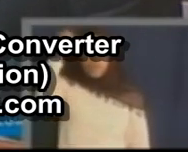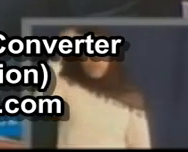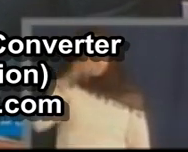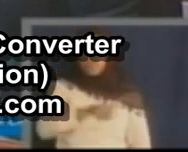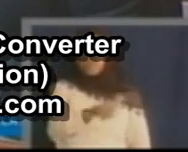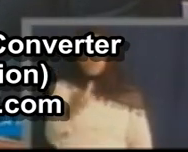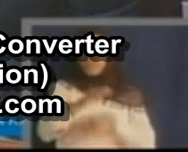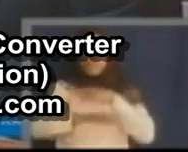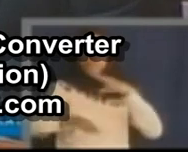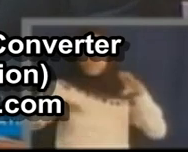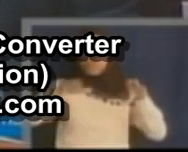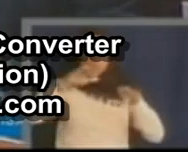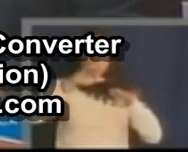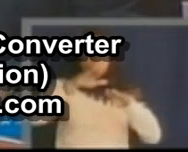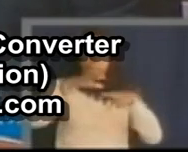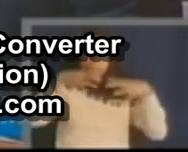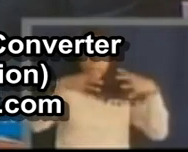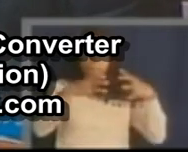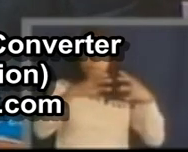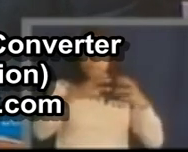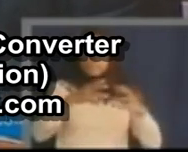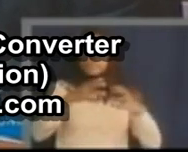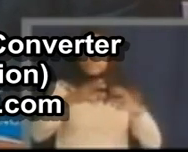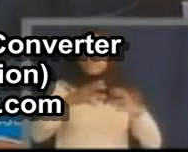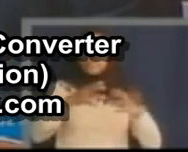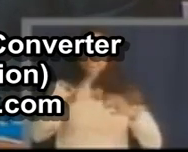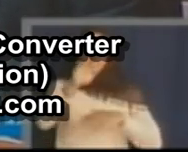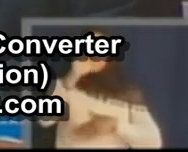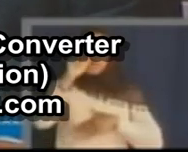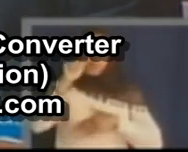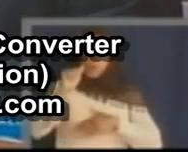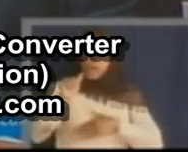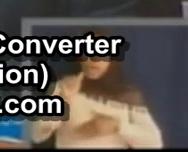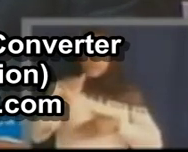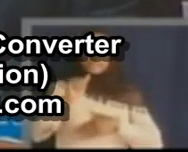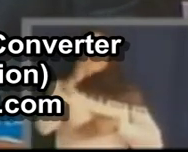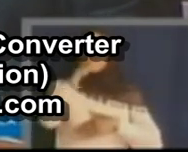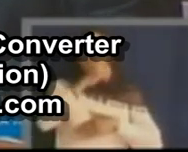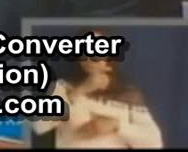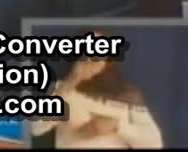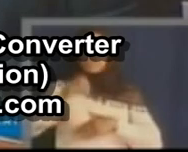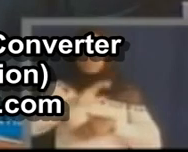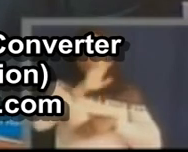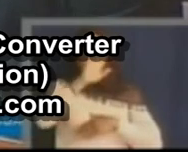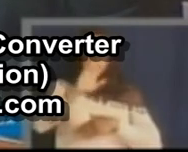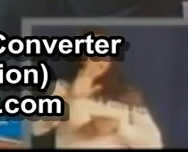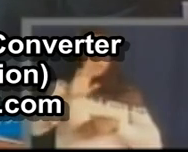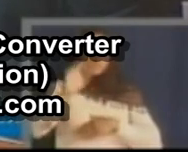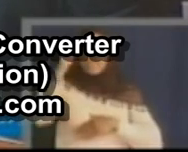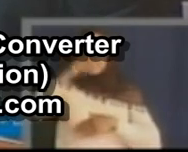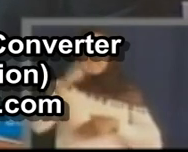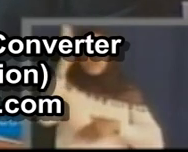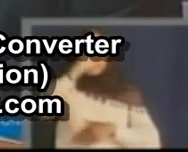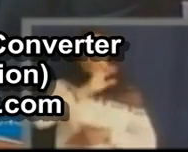saa 6 wenzetu wanakwenda kwenye ibada. Kwa hiyo naomba turekebishe hizo time za